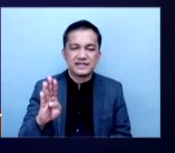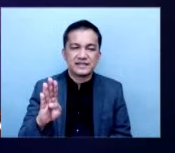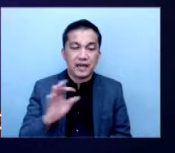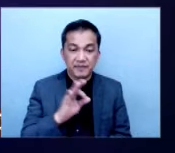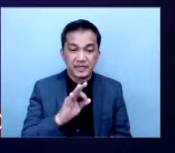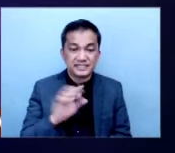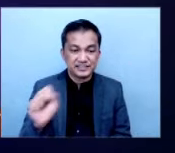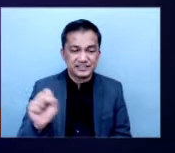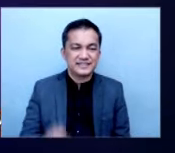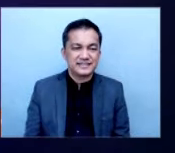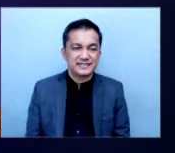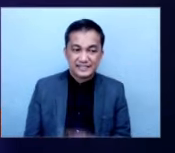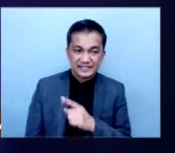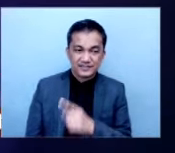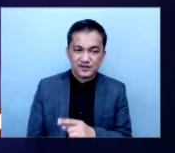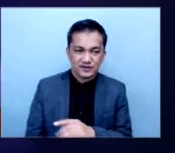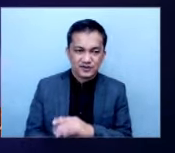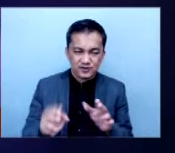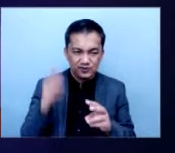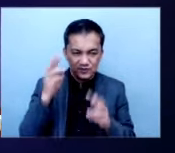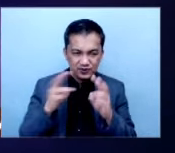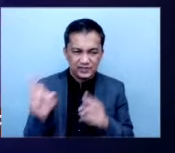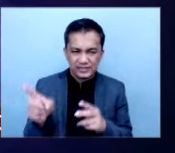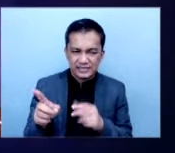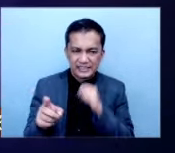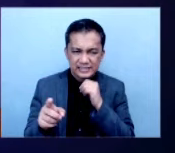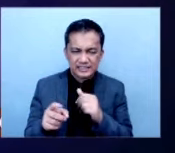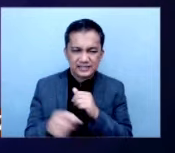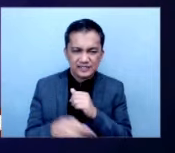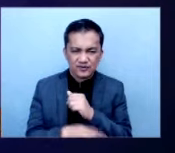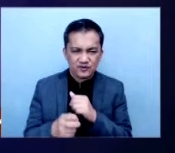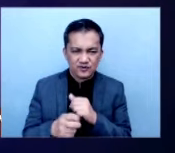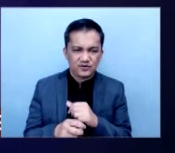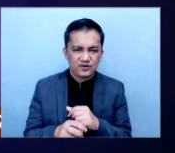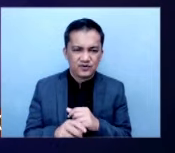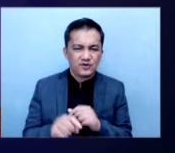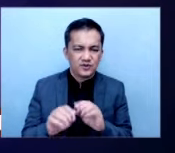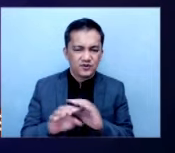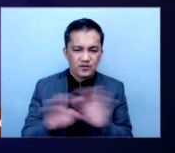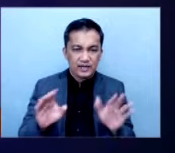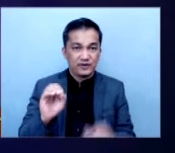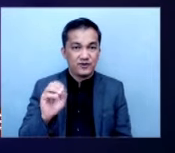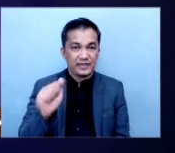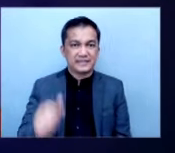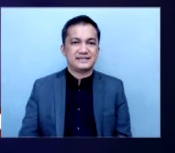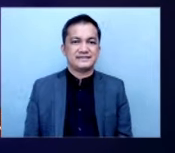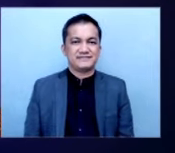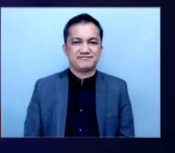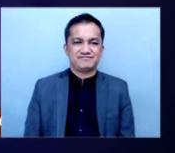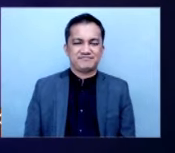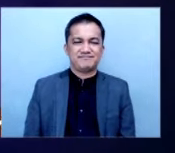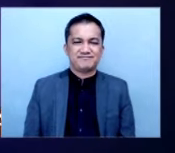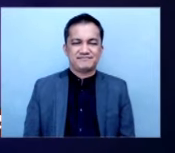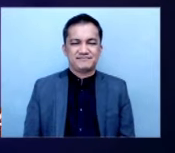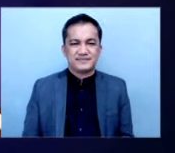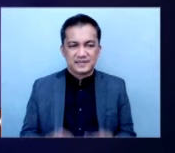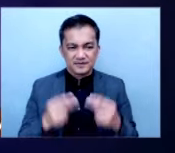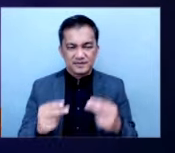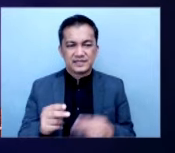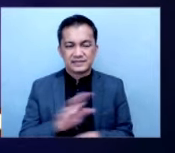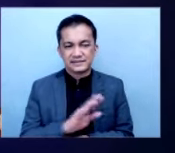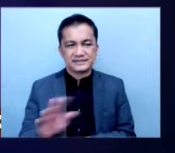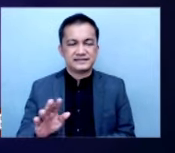pa- main character Don't worry dahil hindi naman daw tayo na-hack kaya huwag daw OA nagbabalita mula sa